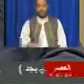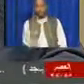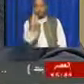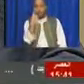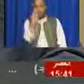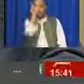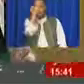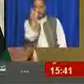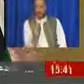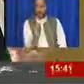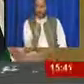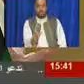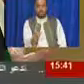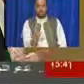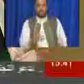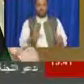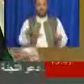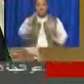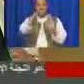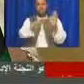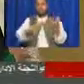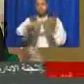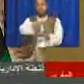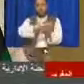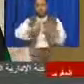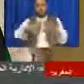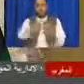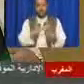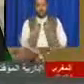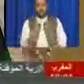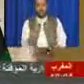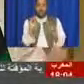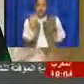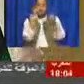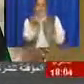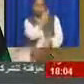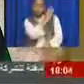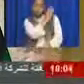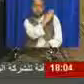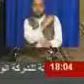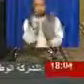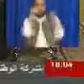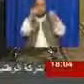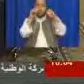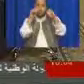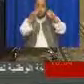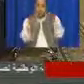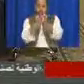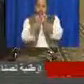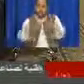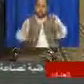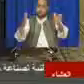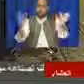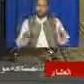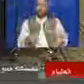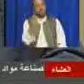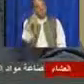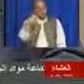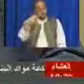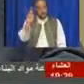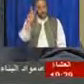في دائره الفرديه يكون خصومه بين اثنين لكن في ظروفنا الان اعتقد ان يكون الاجر اكثر لانه يصنع استقرار للجميع ويخدم